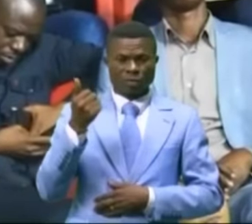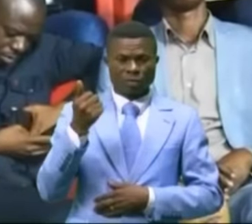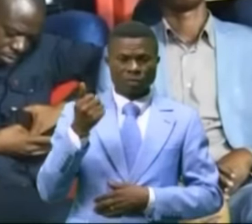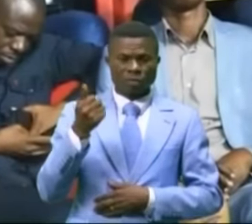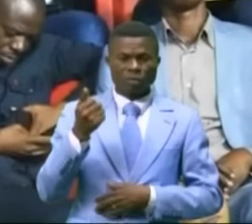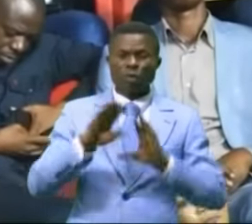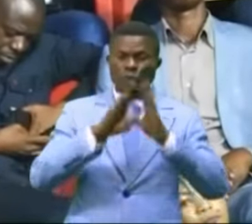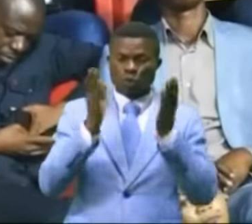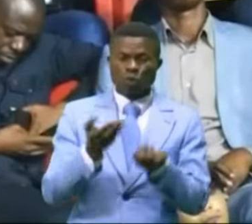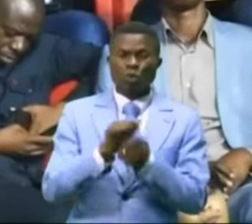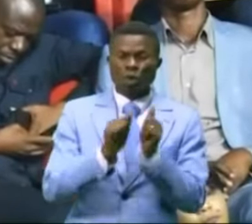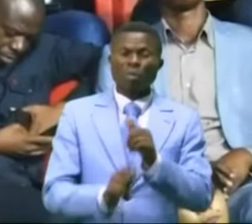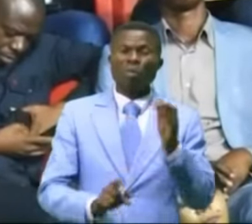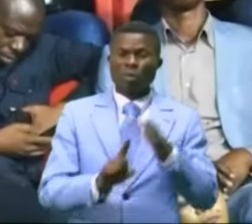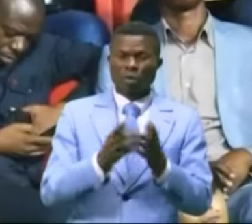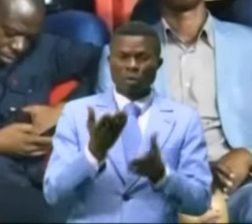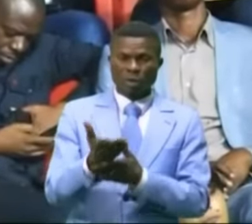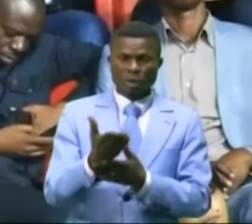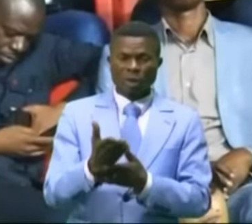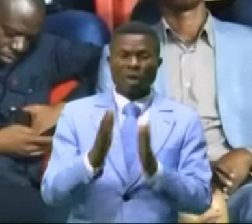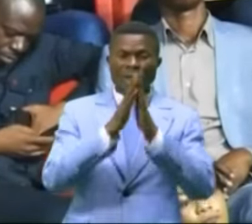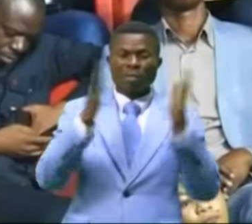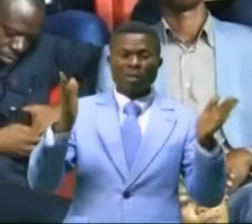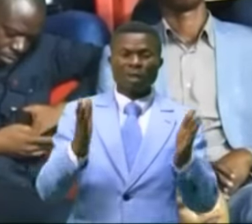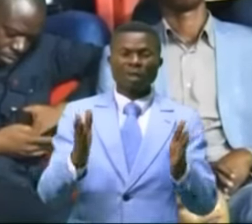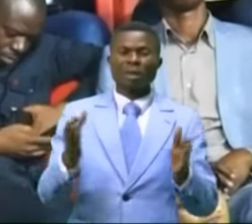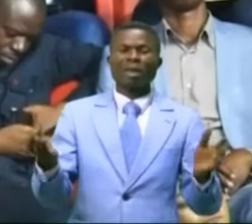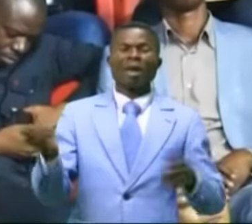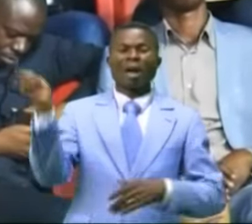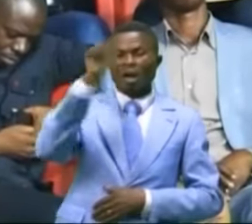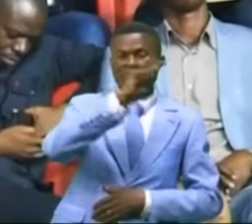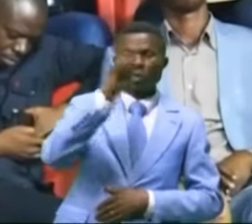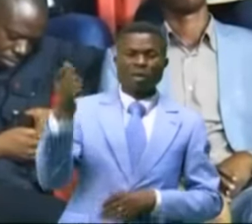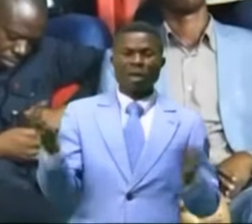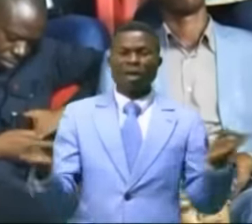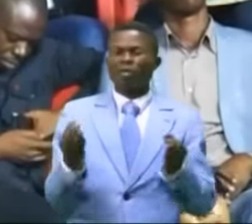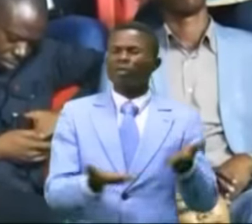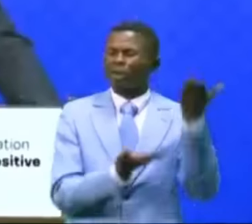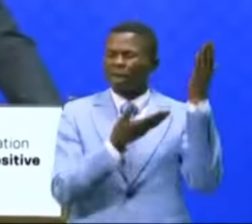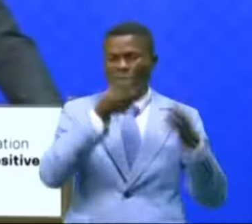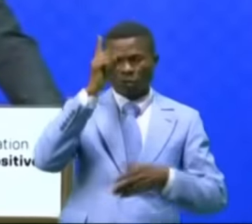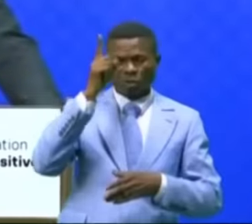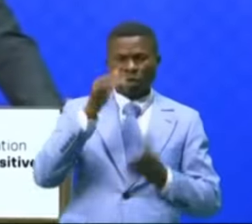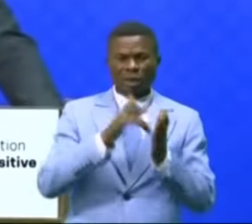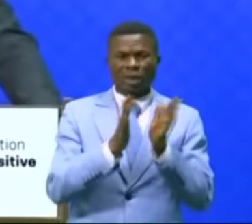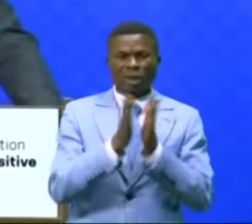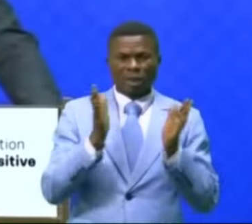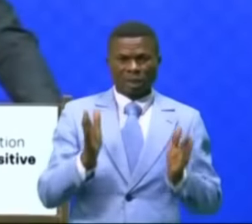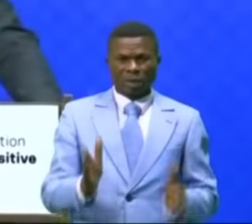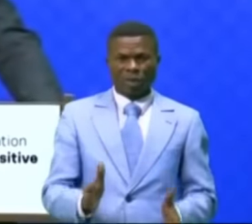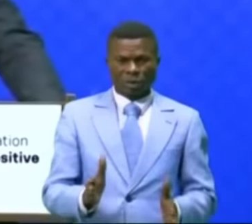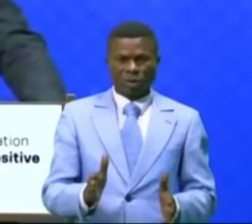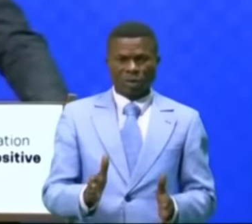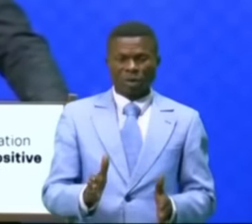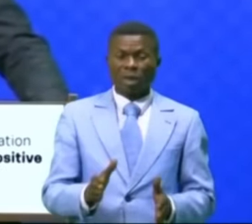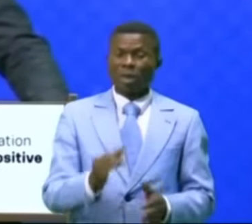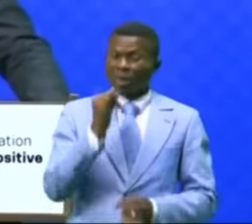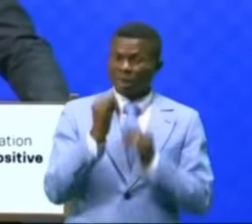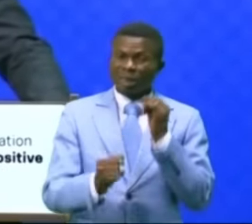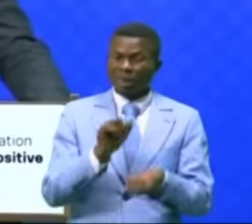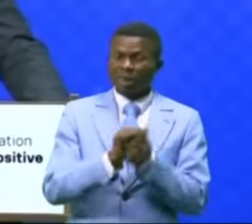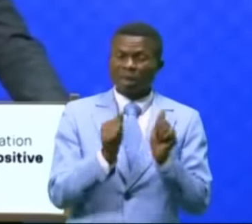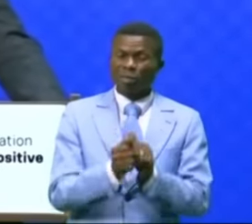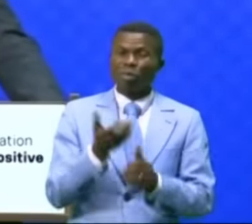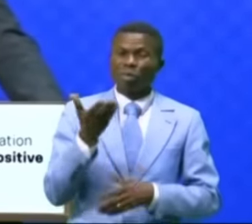soient les raisons, et en plus c'était une messe pascale, la fête la plus importante de chrétiens, quelles que soient les